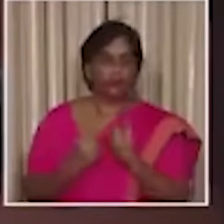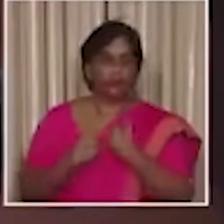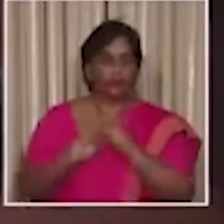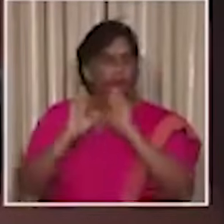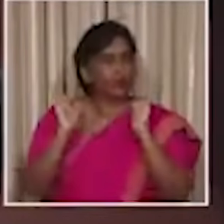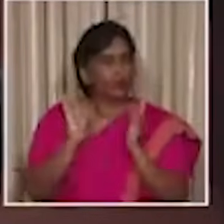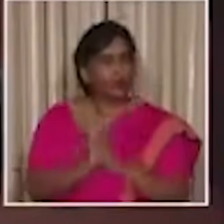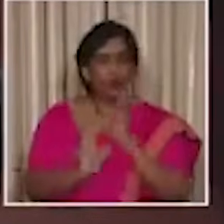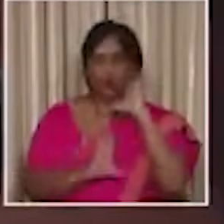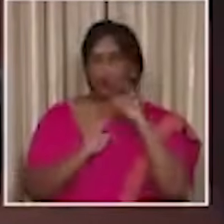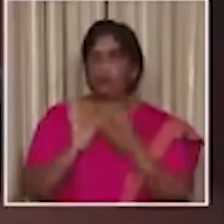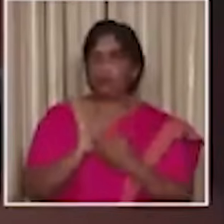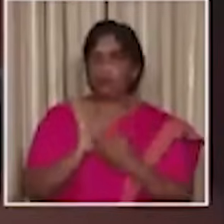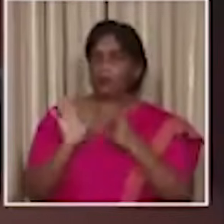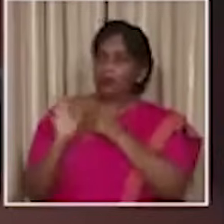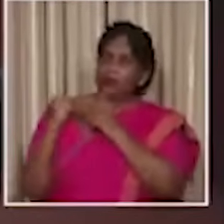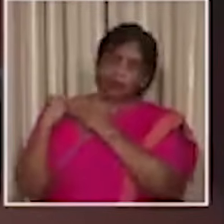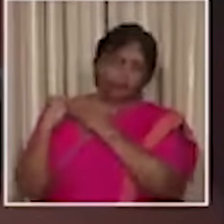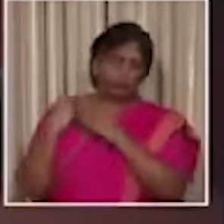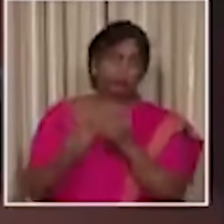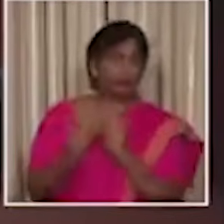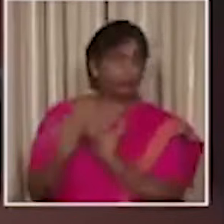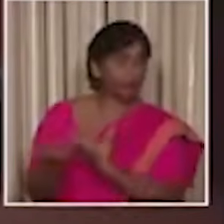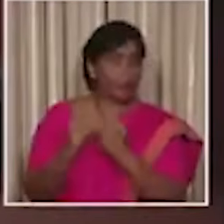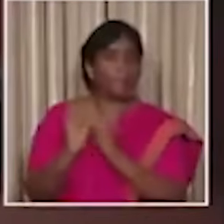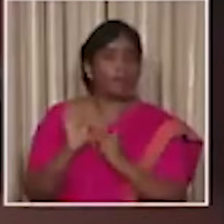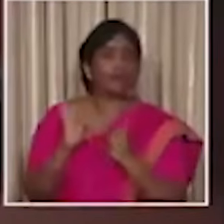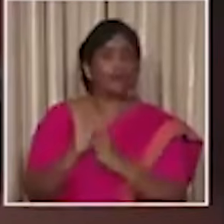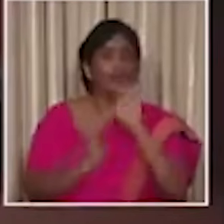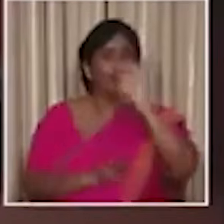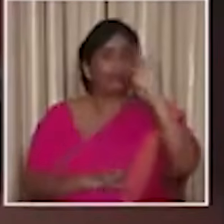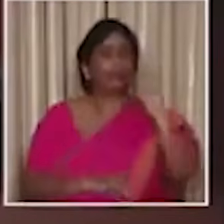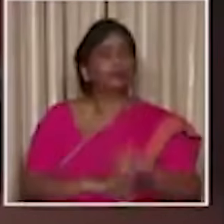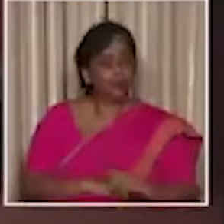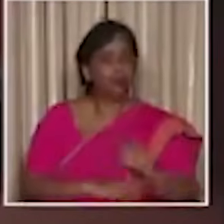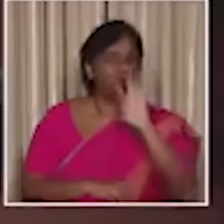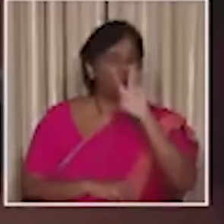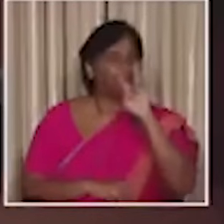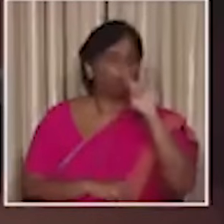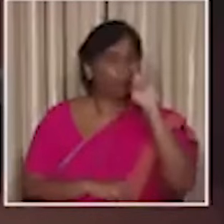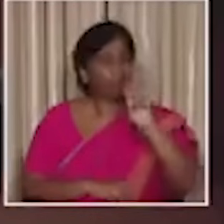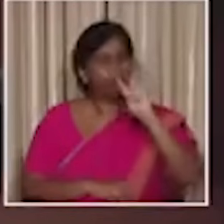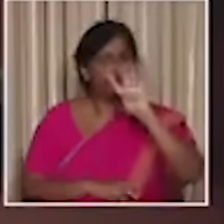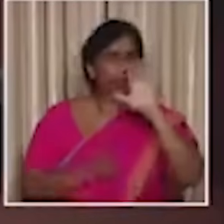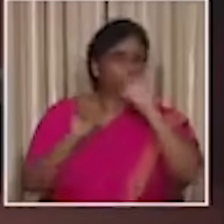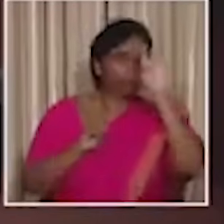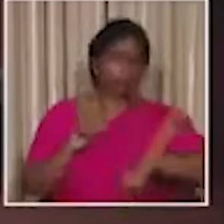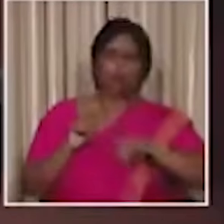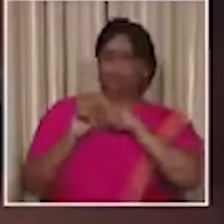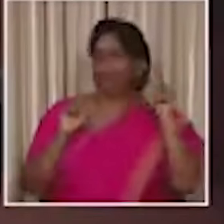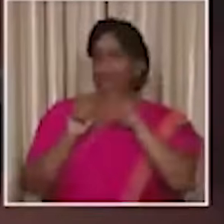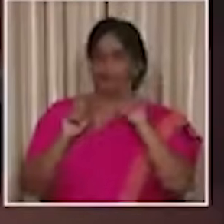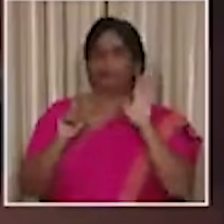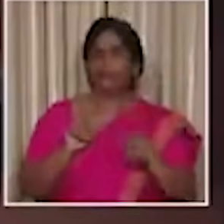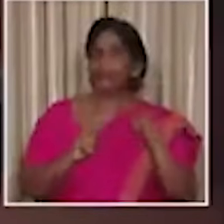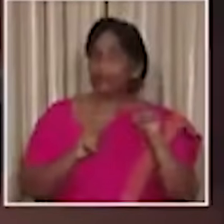samasta datyan, pahuge kala pura ota kenim kerlati ini metri ton, hatalis dah kat hatalis deda hatalis panda atar tamai kenim kerlati ini make.